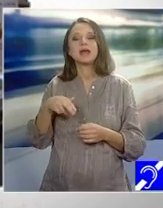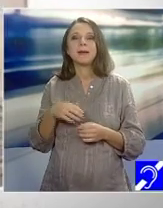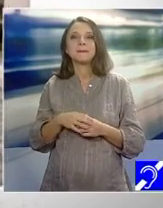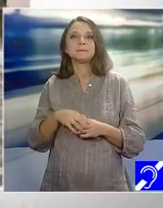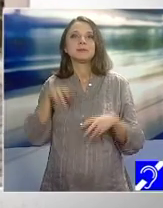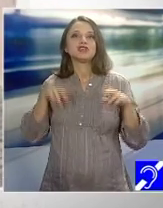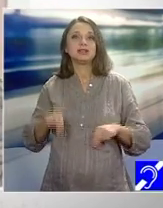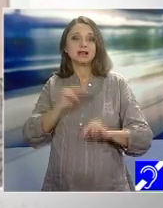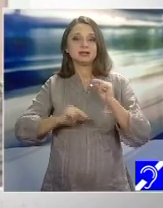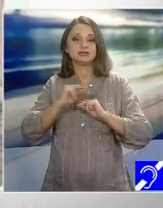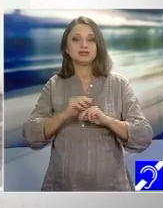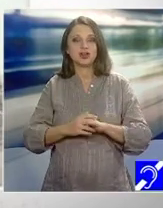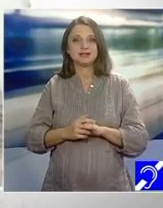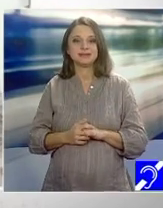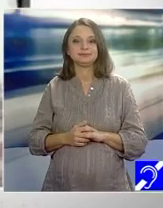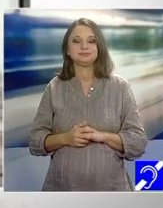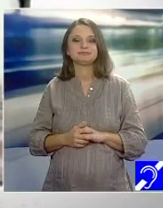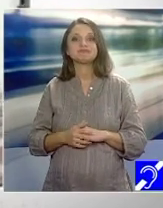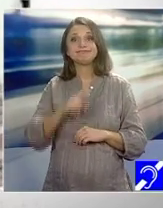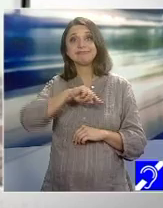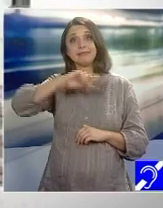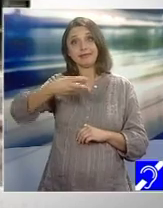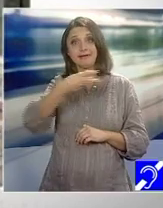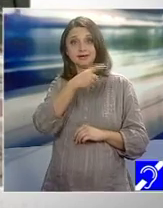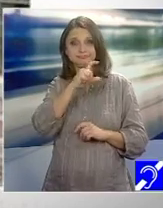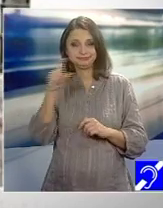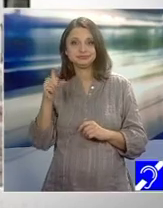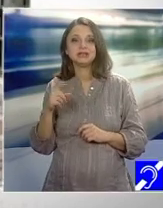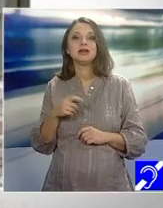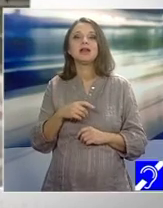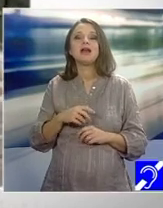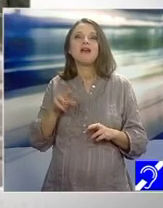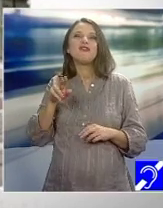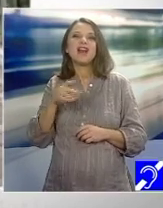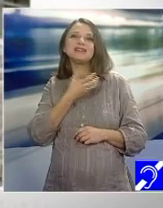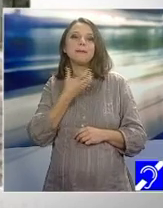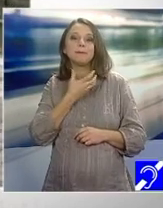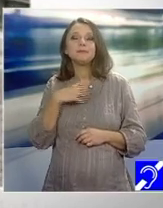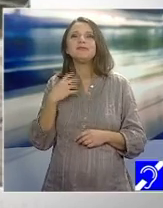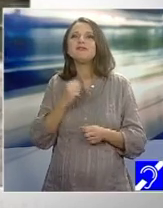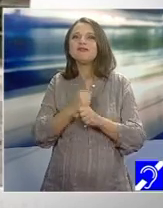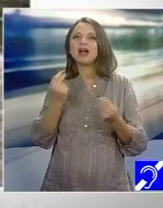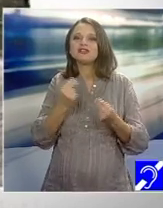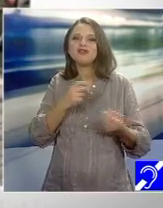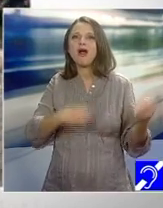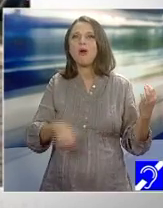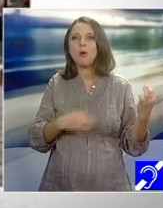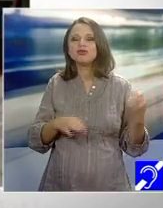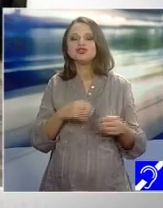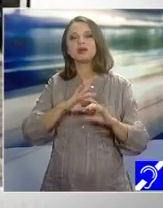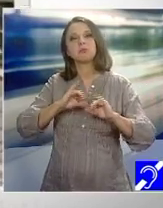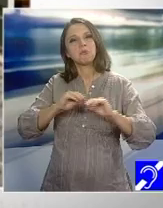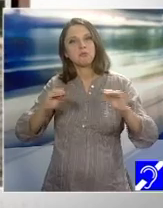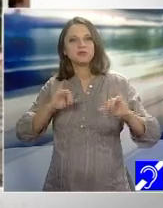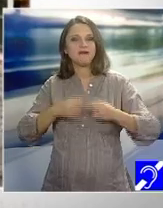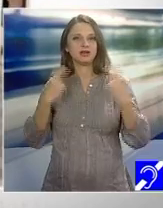Babylon Travel. Beard Brothers revin în prim plan cu o acțiune umanitară. Componenții ONG-ului organizează mai multe evenimente